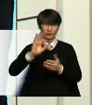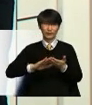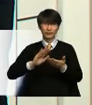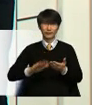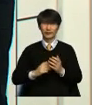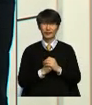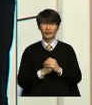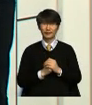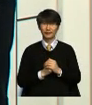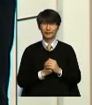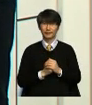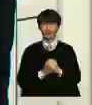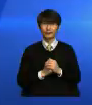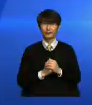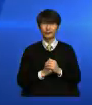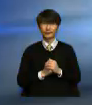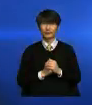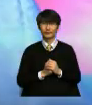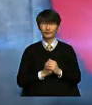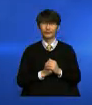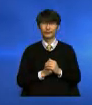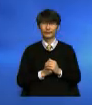들어보겠습니다. 이상범 기자입니다.